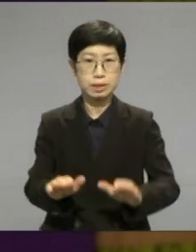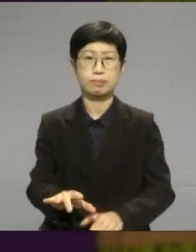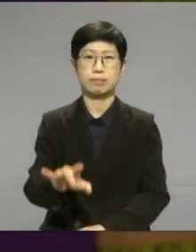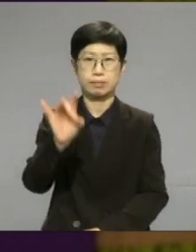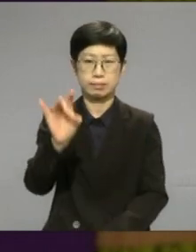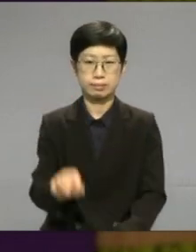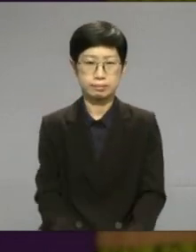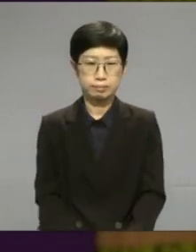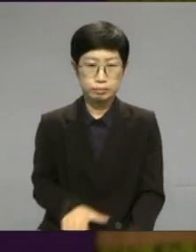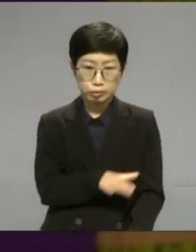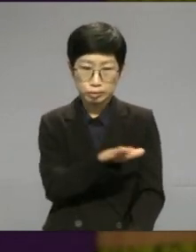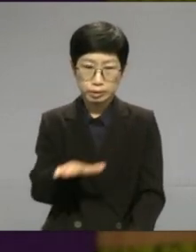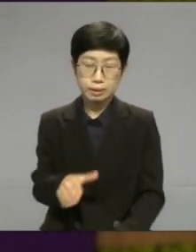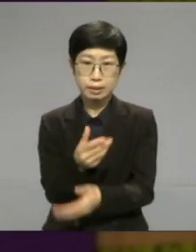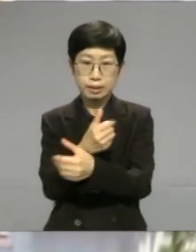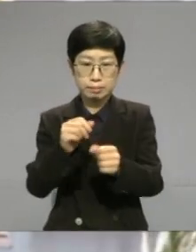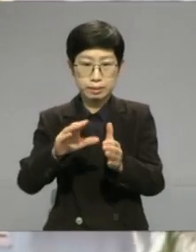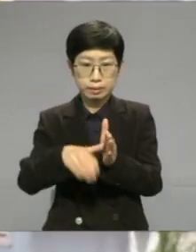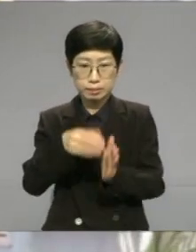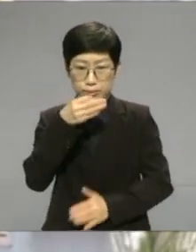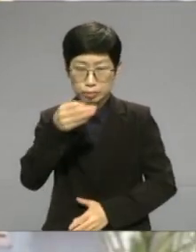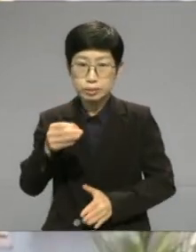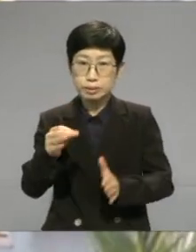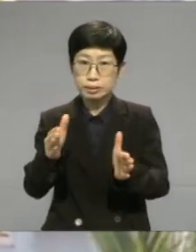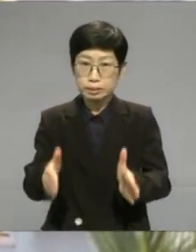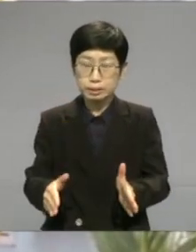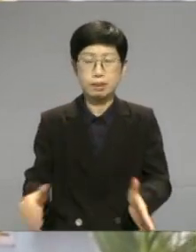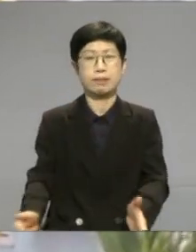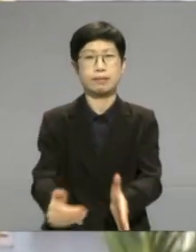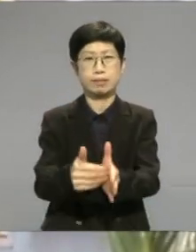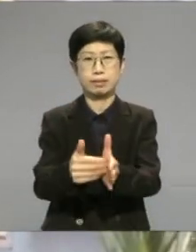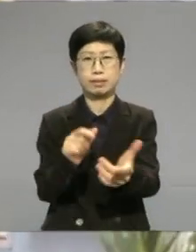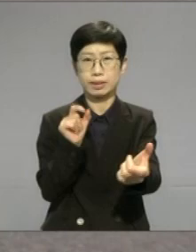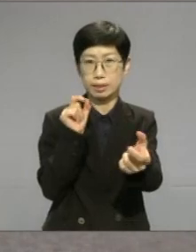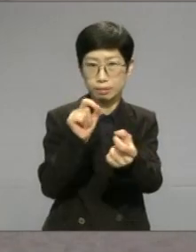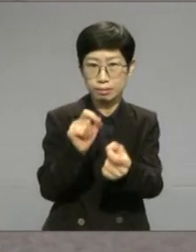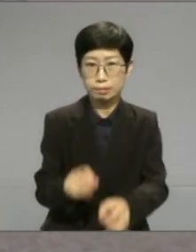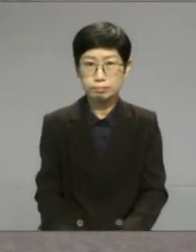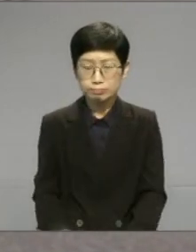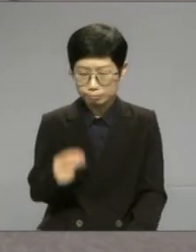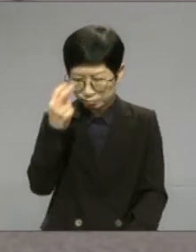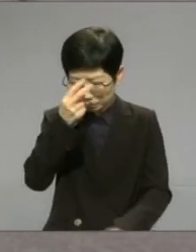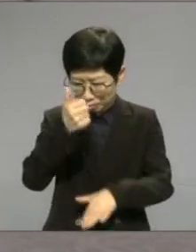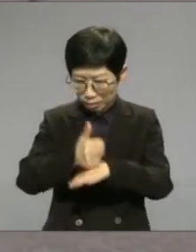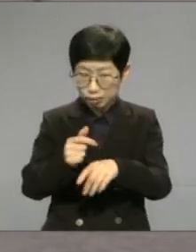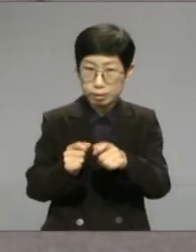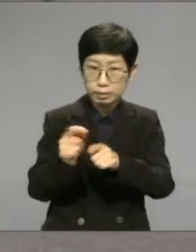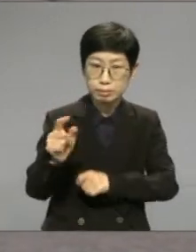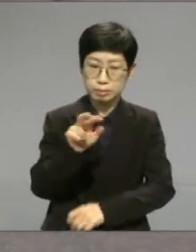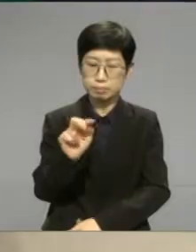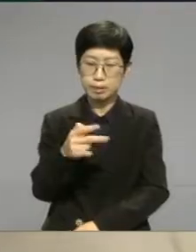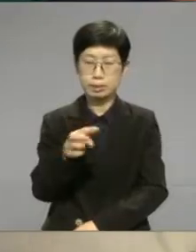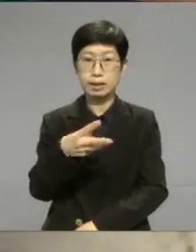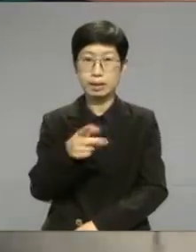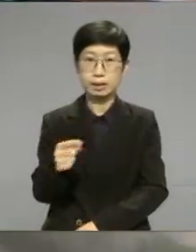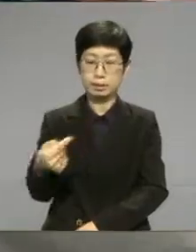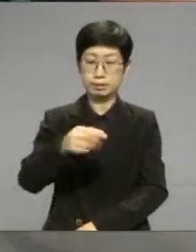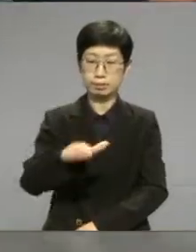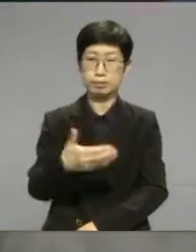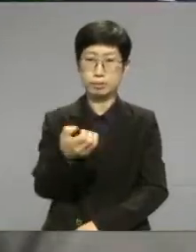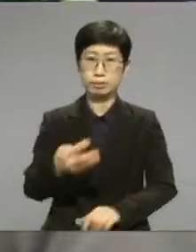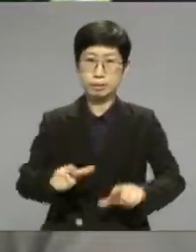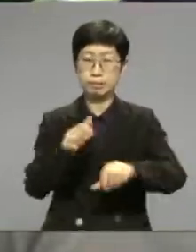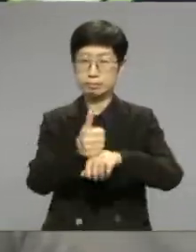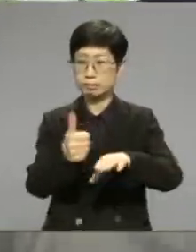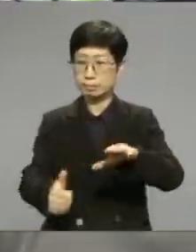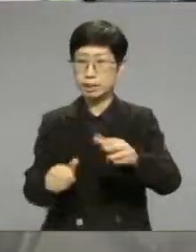end of what we call our liberation era. 실제로 대부분의 여론조사 결과는 넬슨 만델라가 1994년 집권한